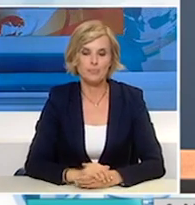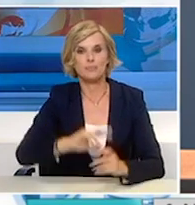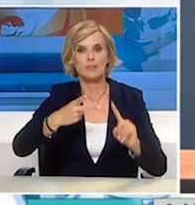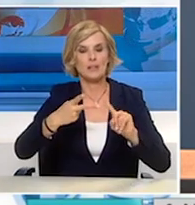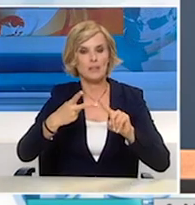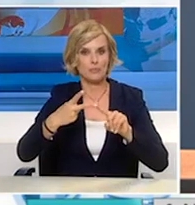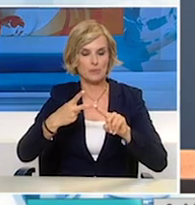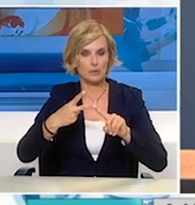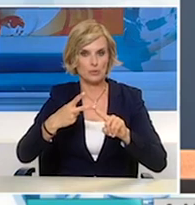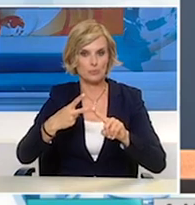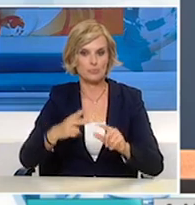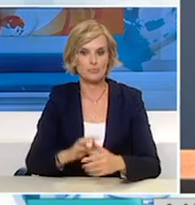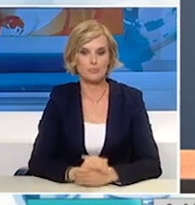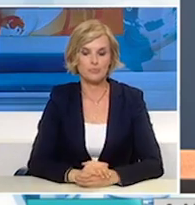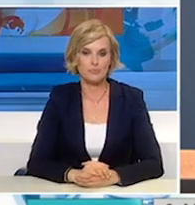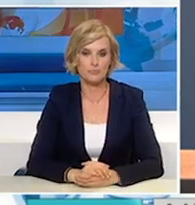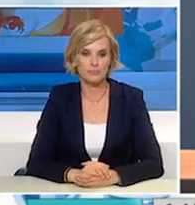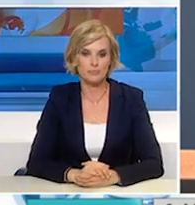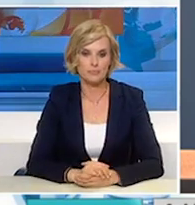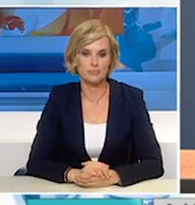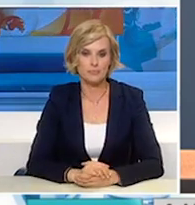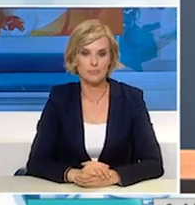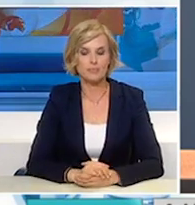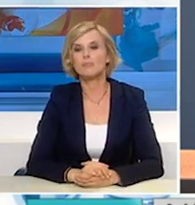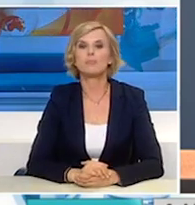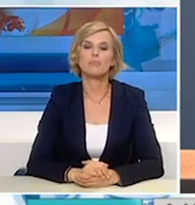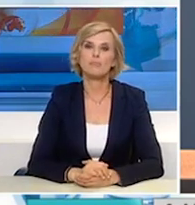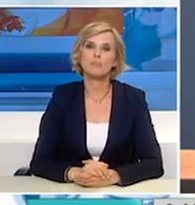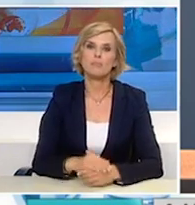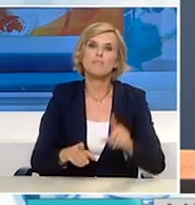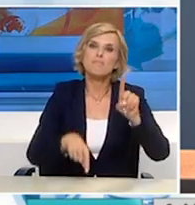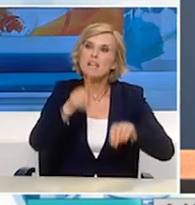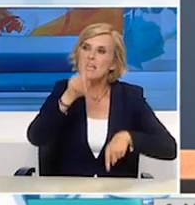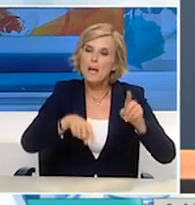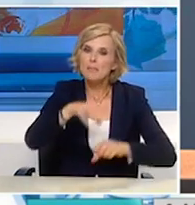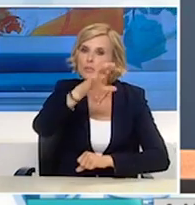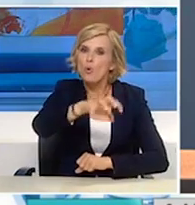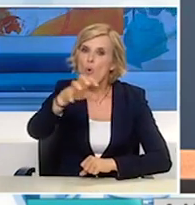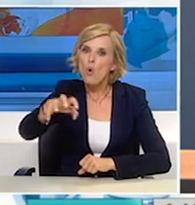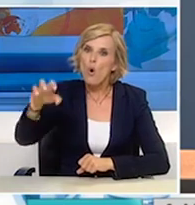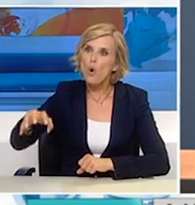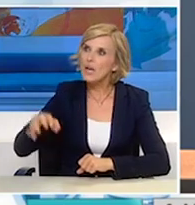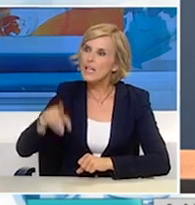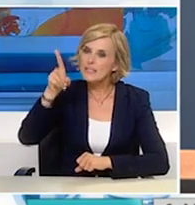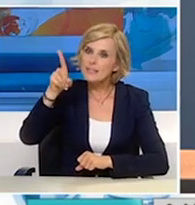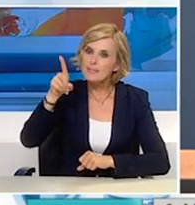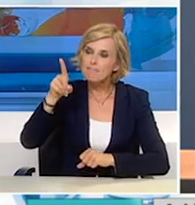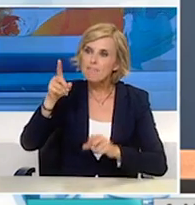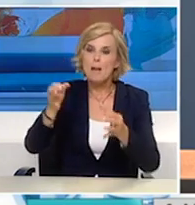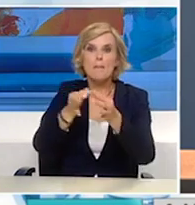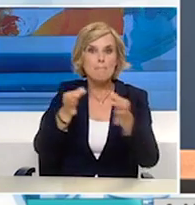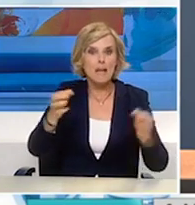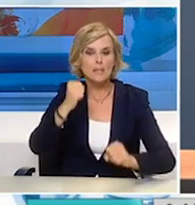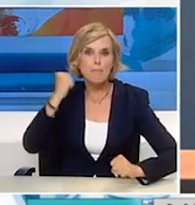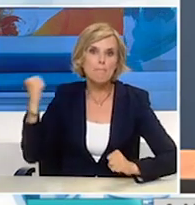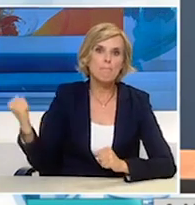Δεύτερον, το ότι τήρησαν κάποιες χώρες περισσότερο από εμάς σε ποσοστό τα μέτρα της